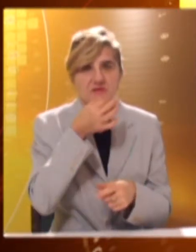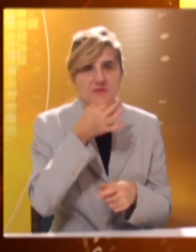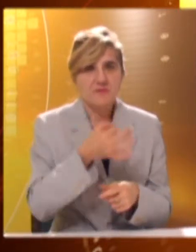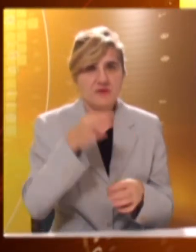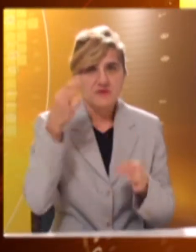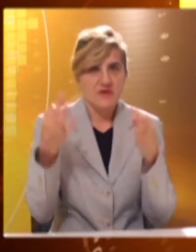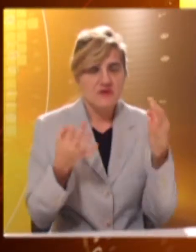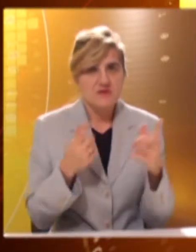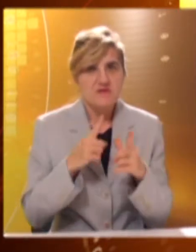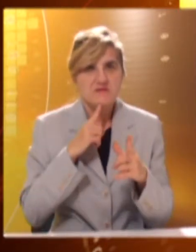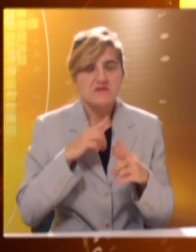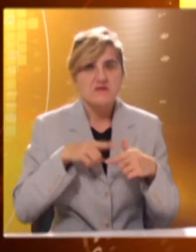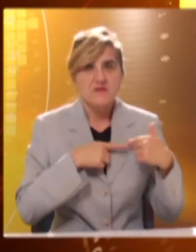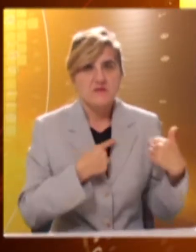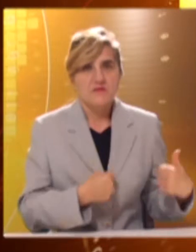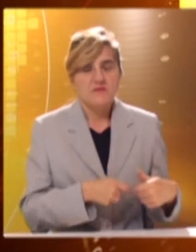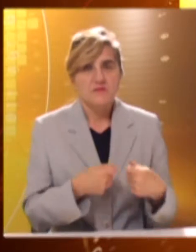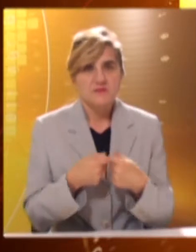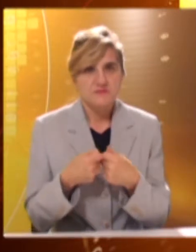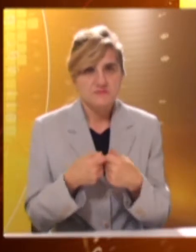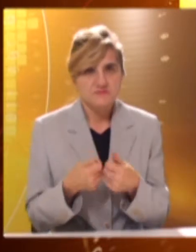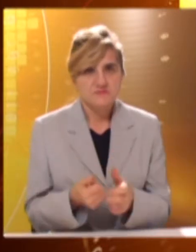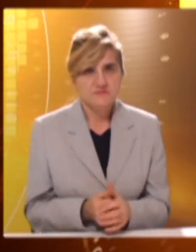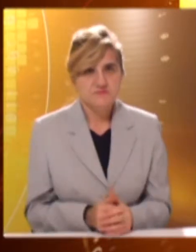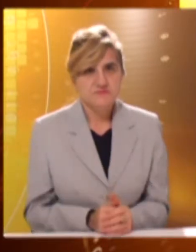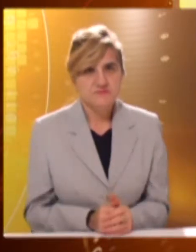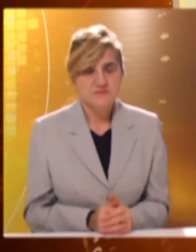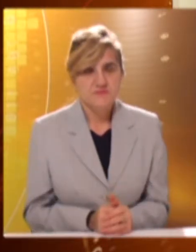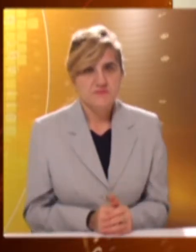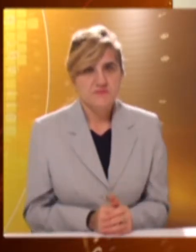socijalna pitanja i humanitarnom organizacijom Save the Children.